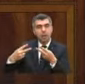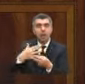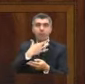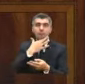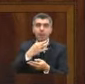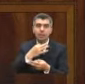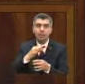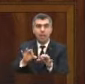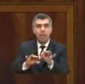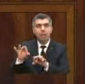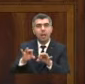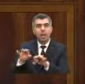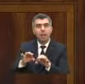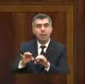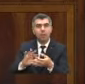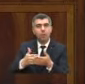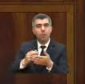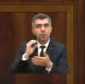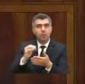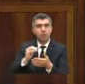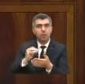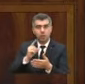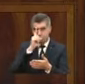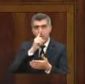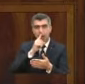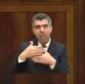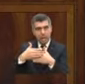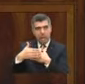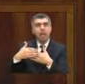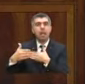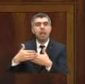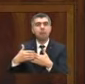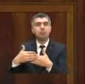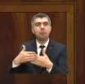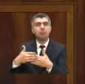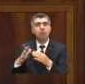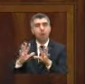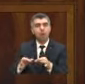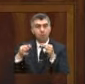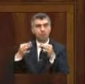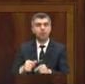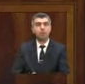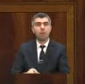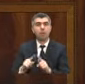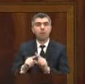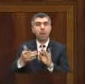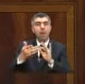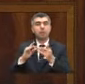المساطر والإجراءات الإدارية اللي الحمد لله غادين فيه بعزيمة صلبة، ورخرجت البوابة